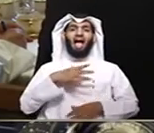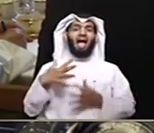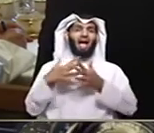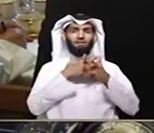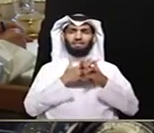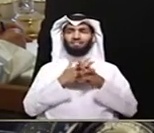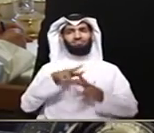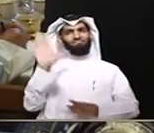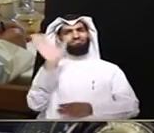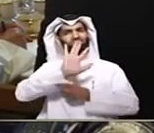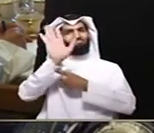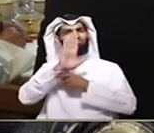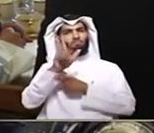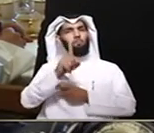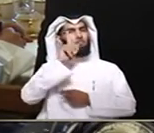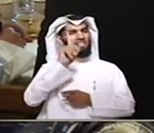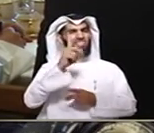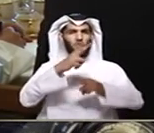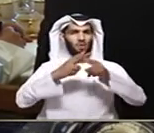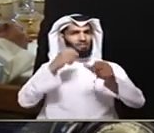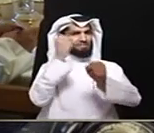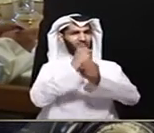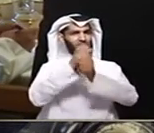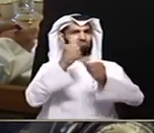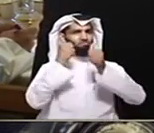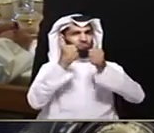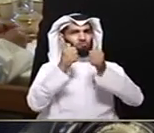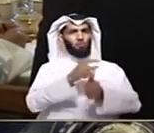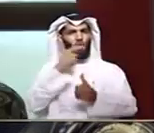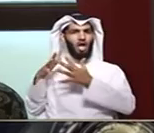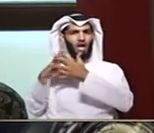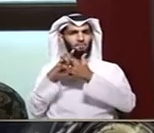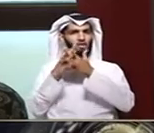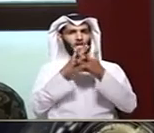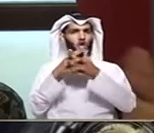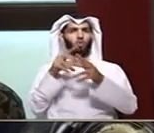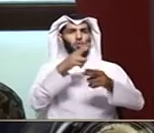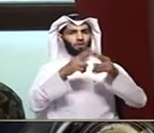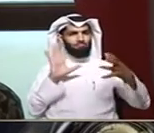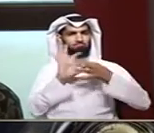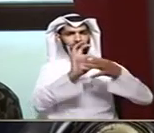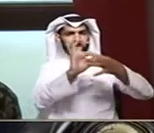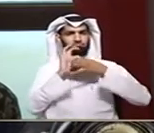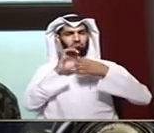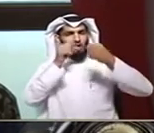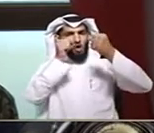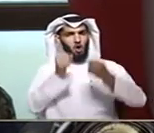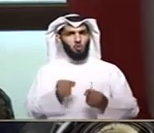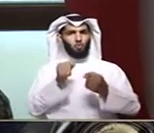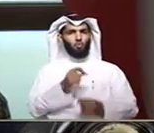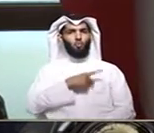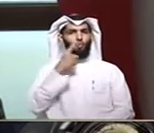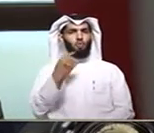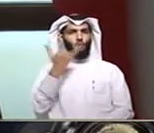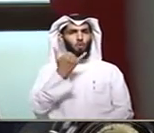مشيدا بالتعاون المثمر والبناء الذي يجمع البلدين على مختلف الأصعدة، مشددا على ضرورة اعتماد